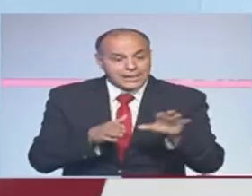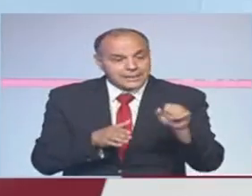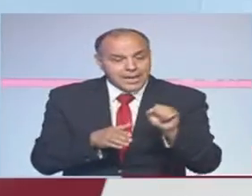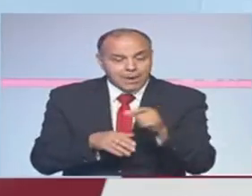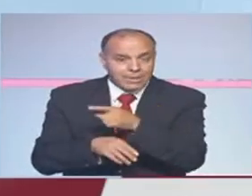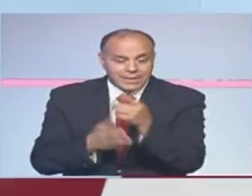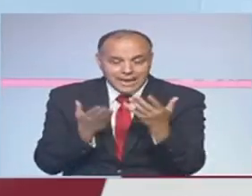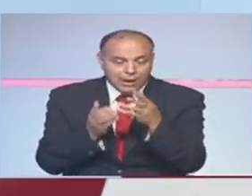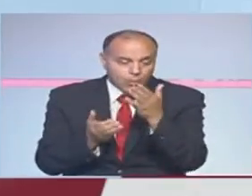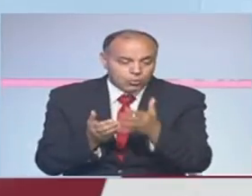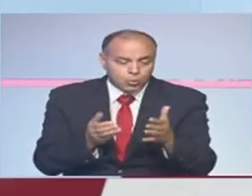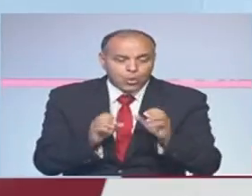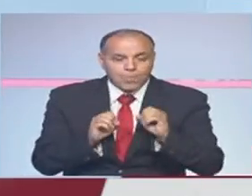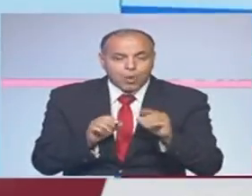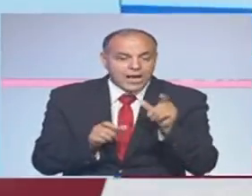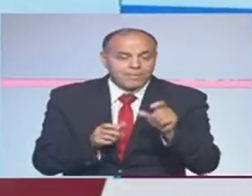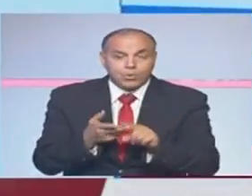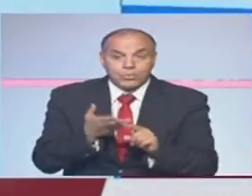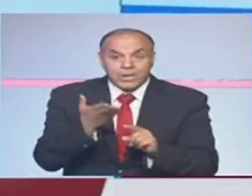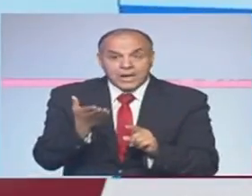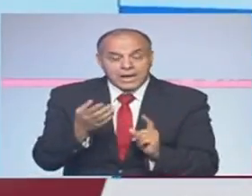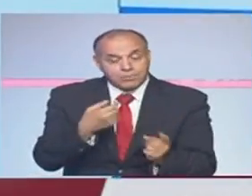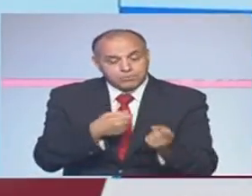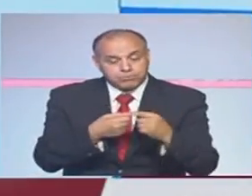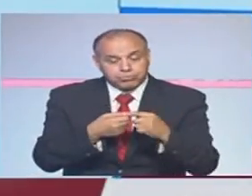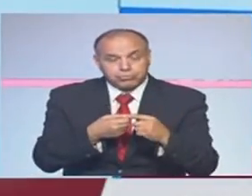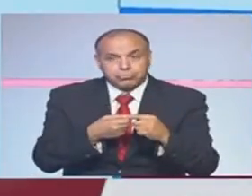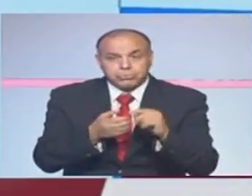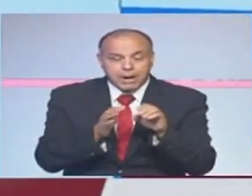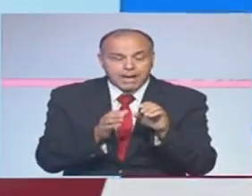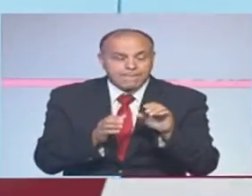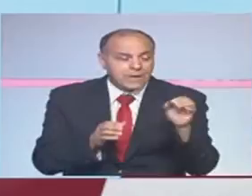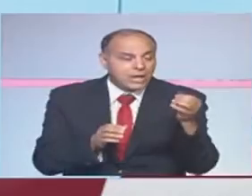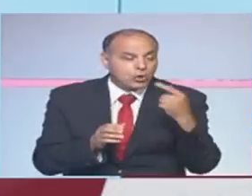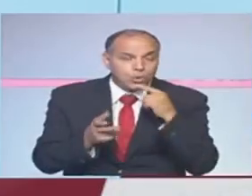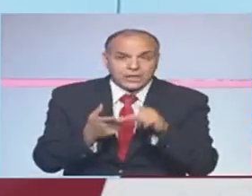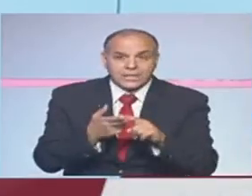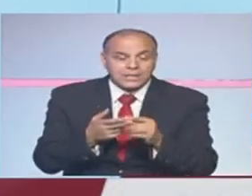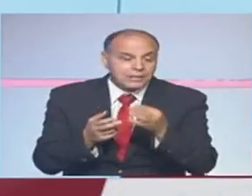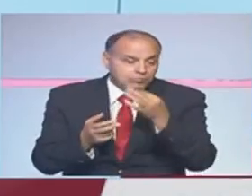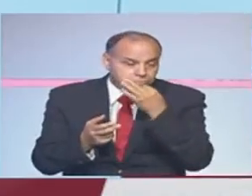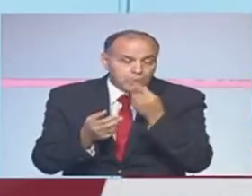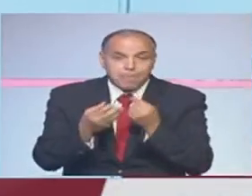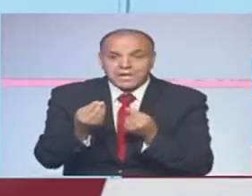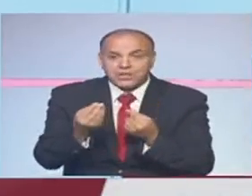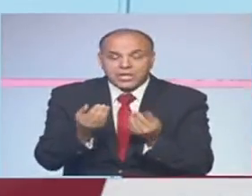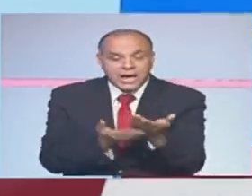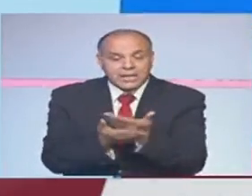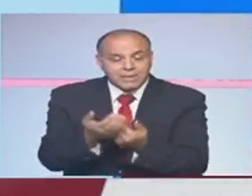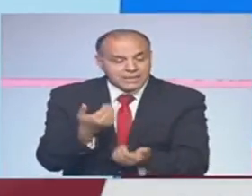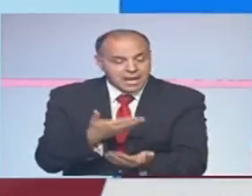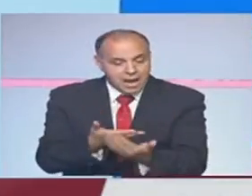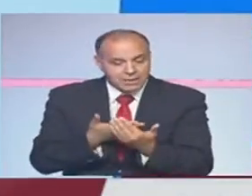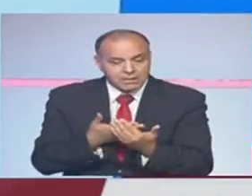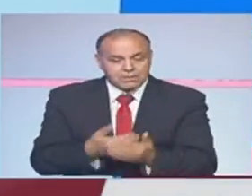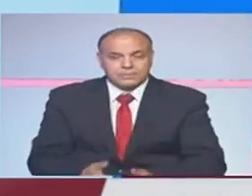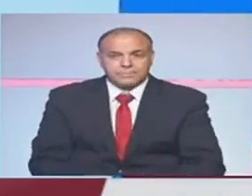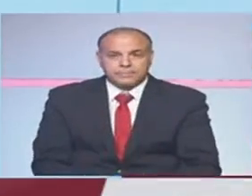التلاميذ والاساتذه الى الانخراط في هذه المنصه للاستفاده من خدماتها